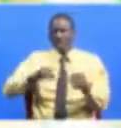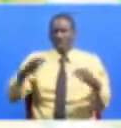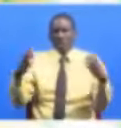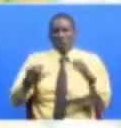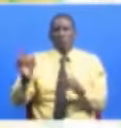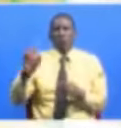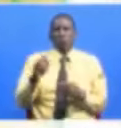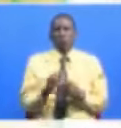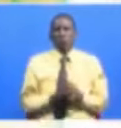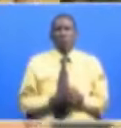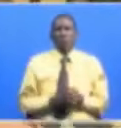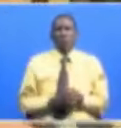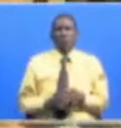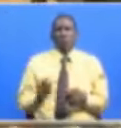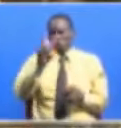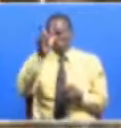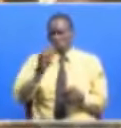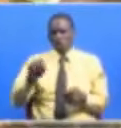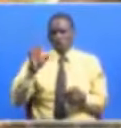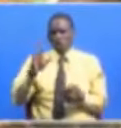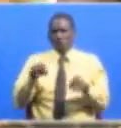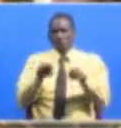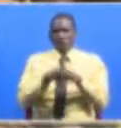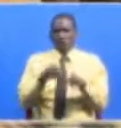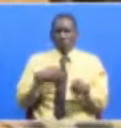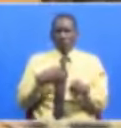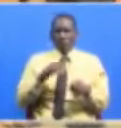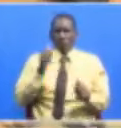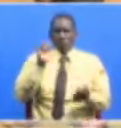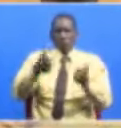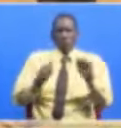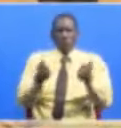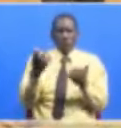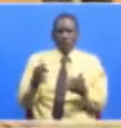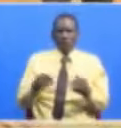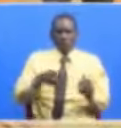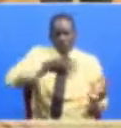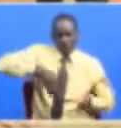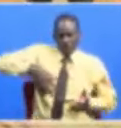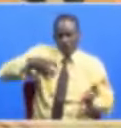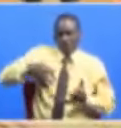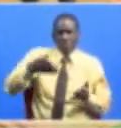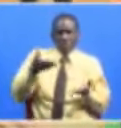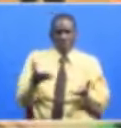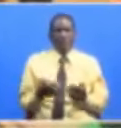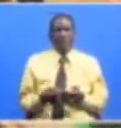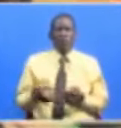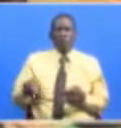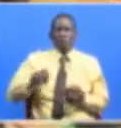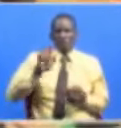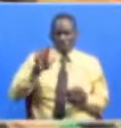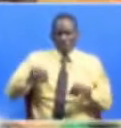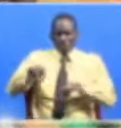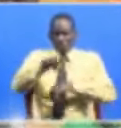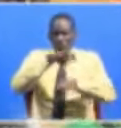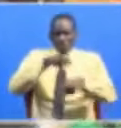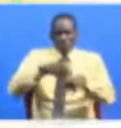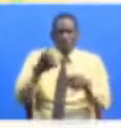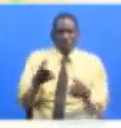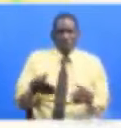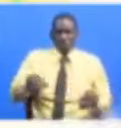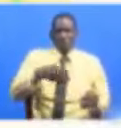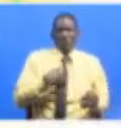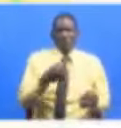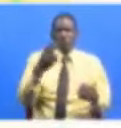iko regional league. Tuko pia na michezo mingine kama ya rugby ambayo tuko katika league ya nationwide. Tuko na timu